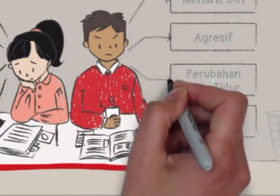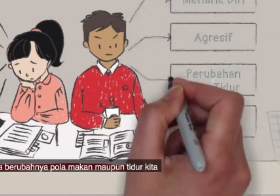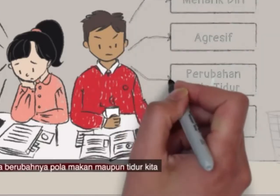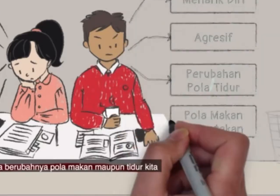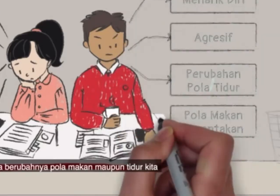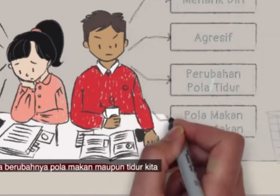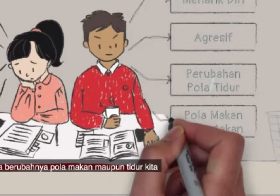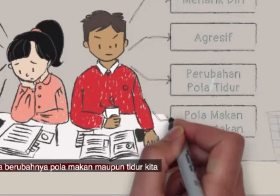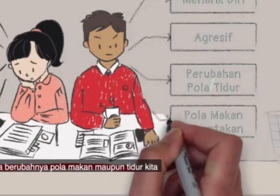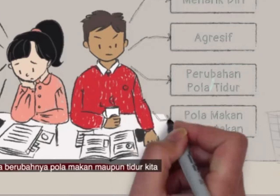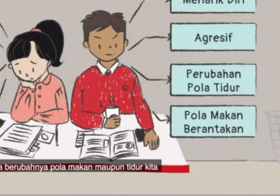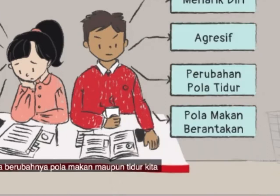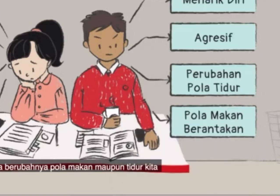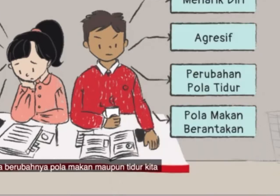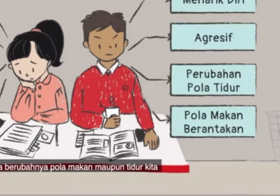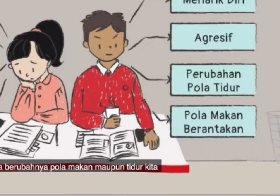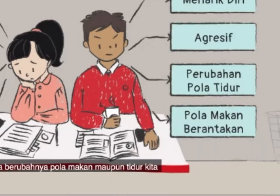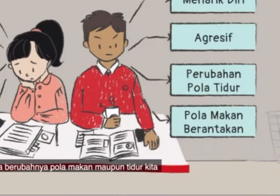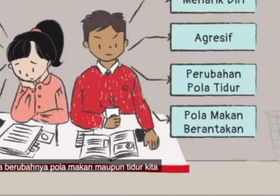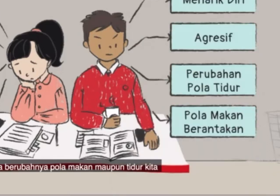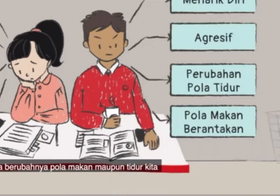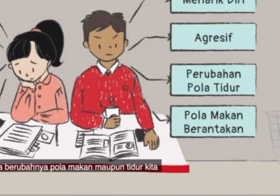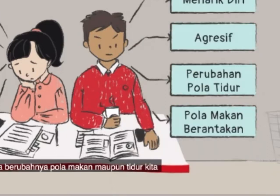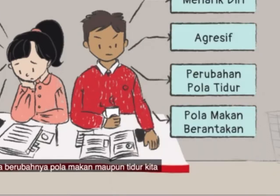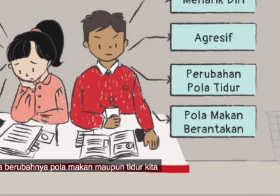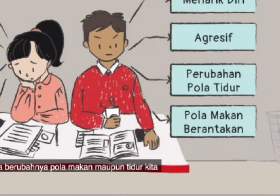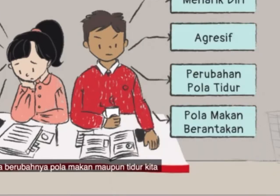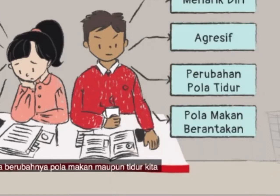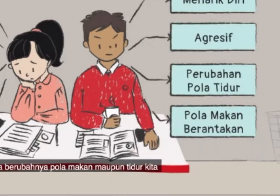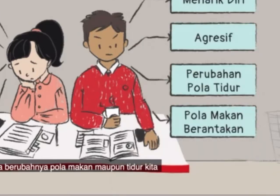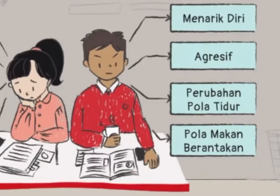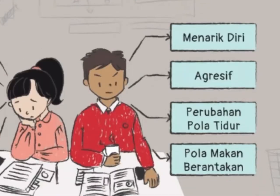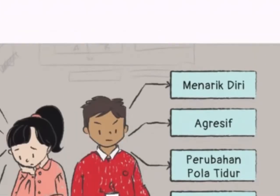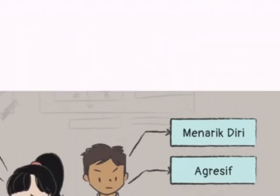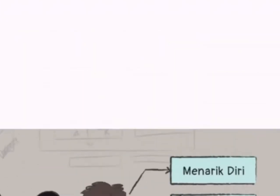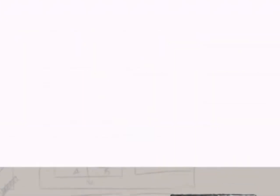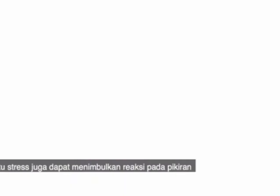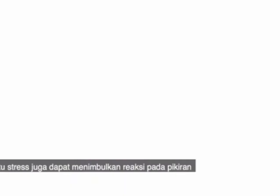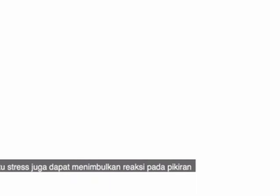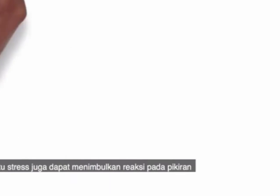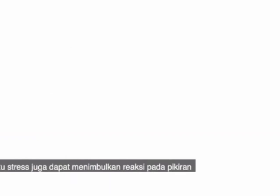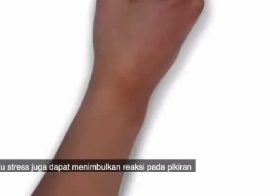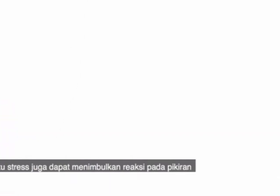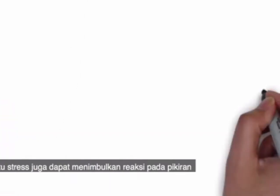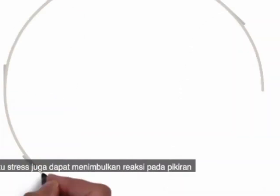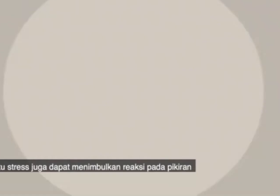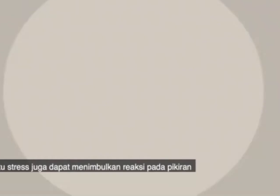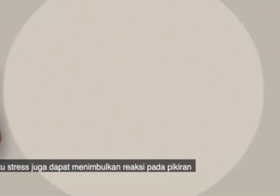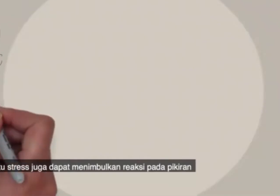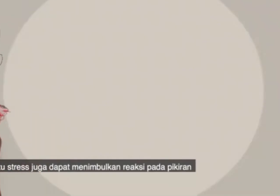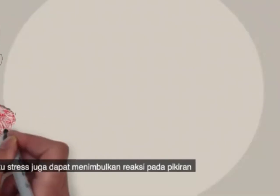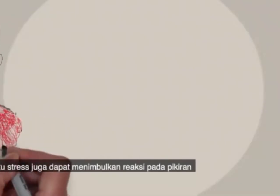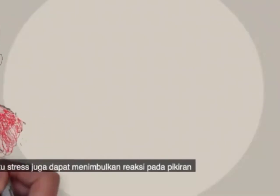agresif, serta berubahnya pola makan maupun tidur kita. Tidak hanya itu,